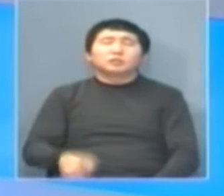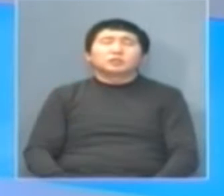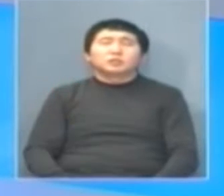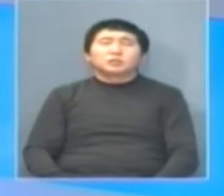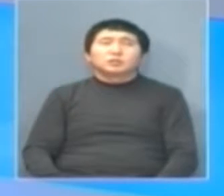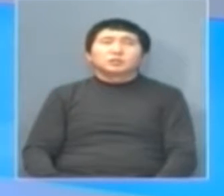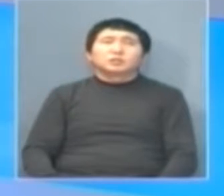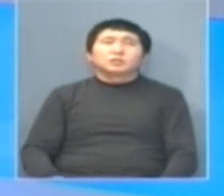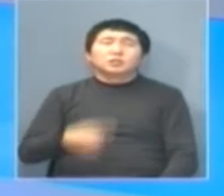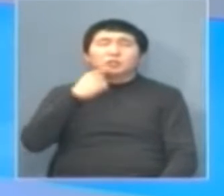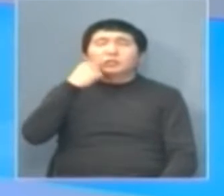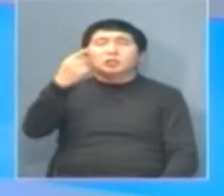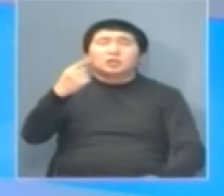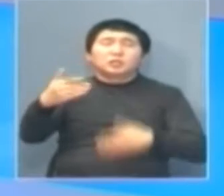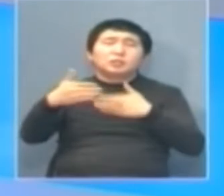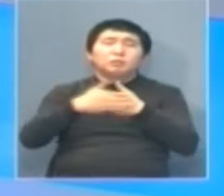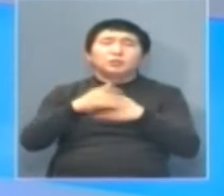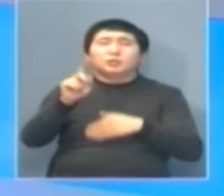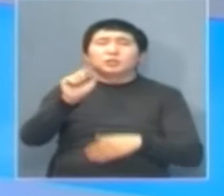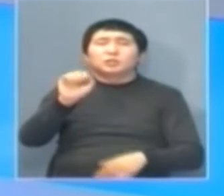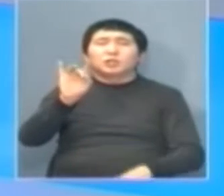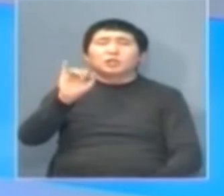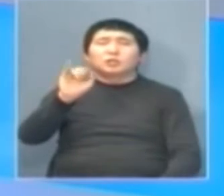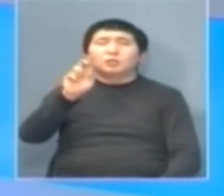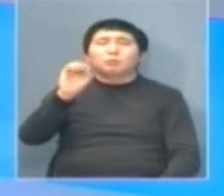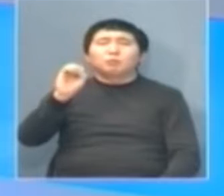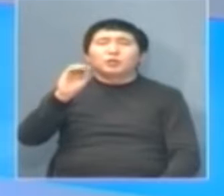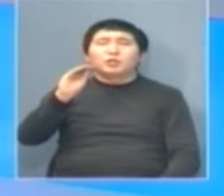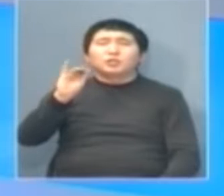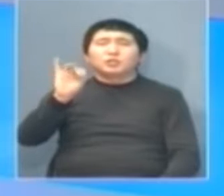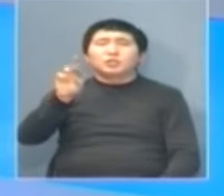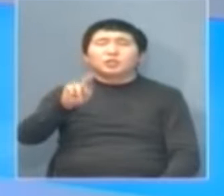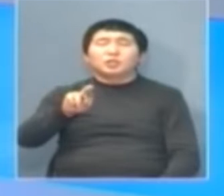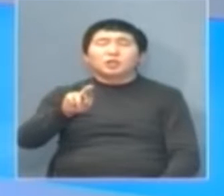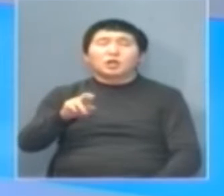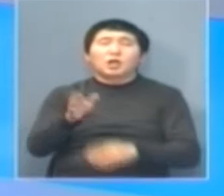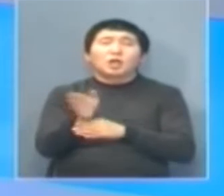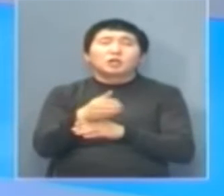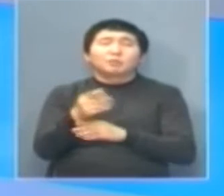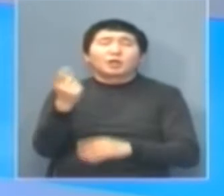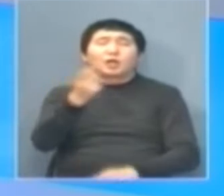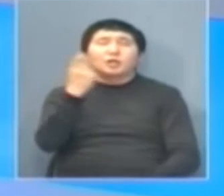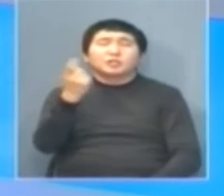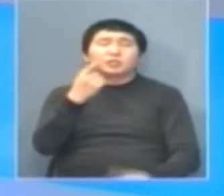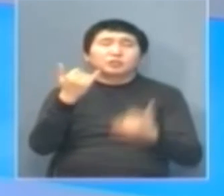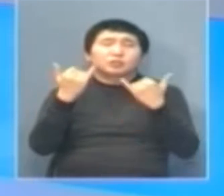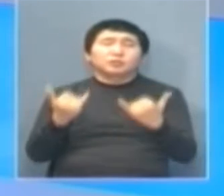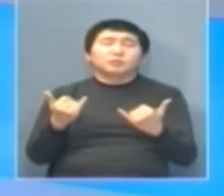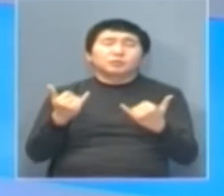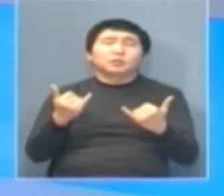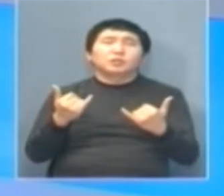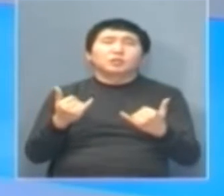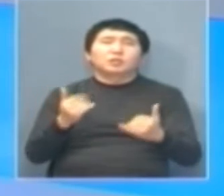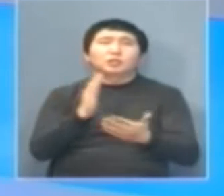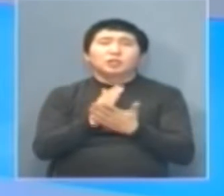экспортерами дальнего и ближнего зарубежья. Тоо Тория Тогам – одно из главных предприятий по рыбному производству. На сегодня у этой компании есть